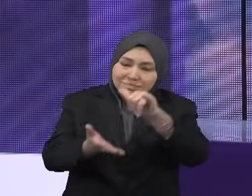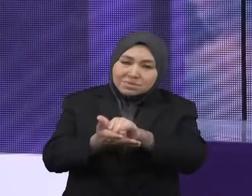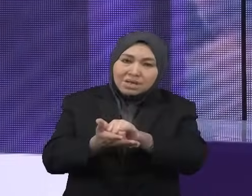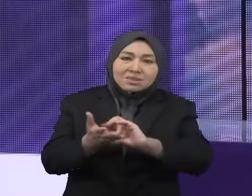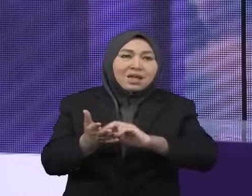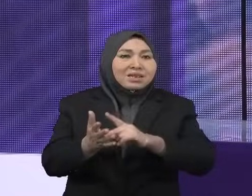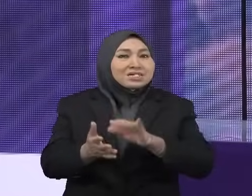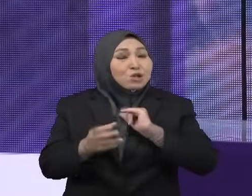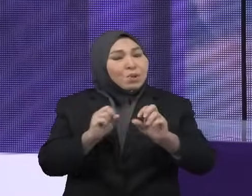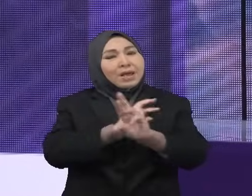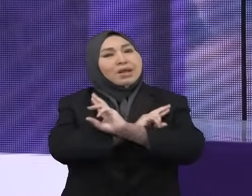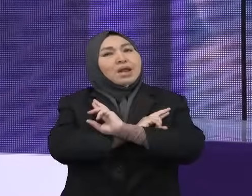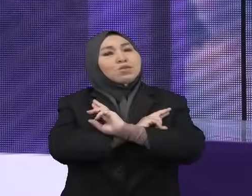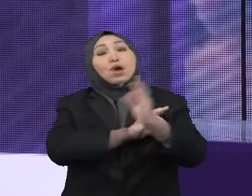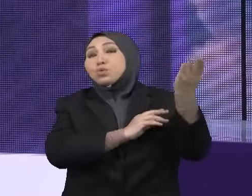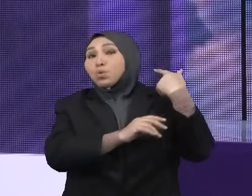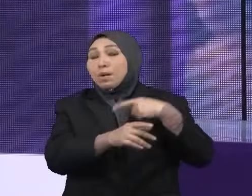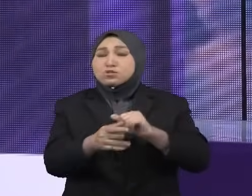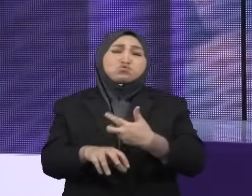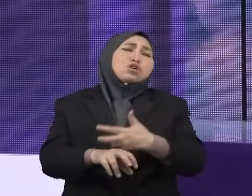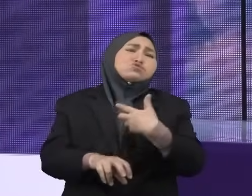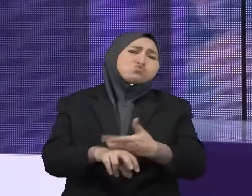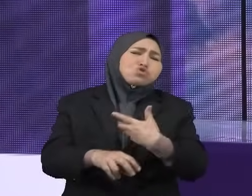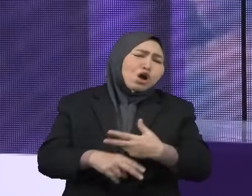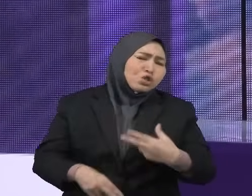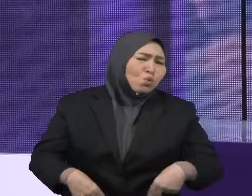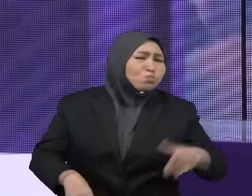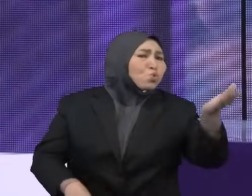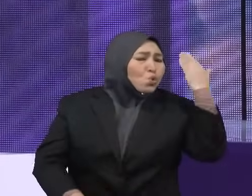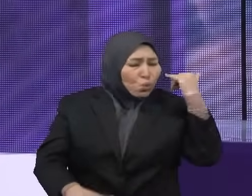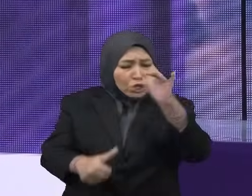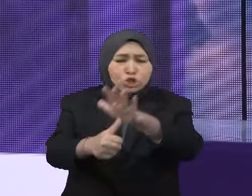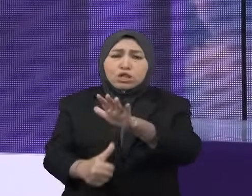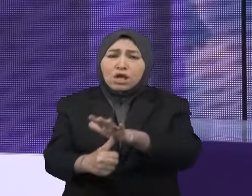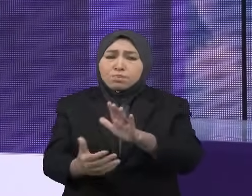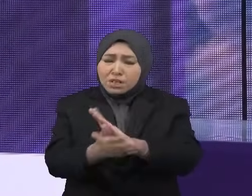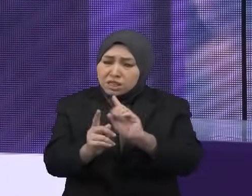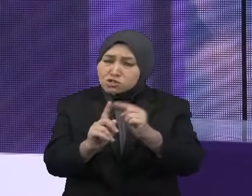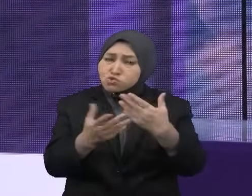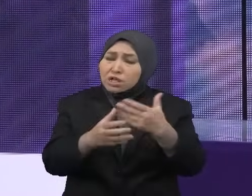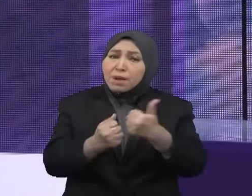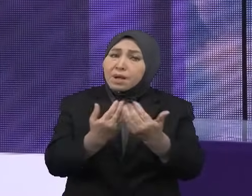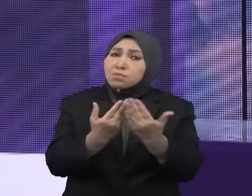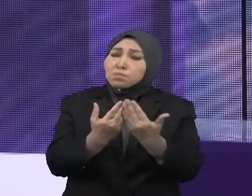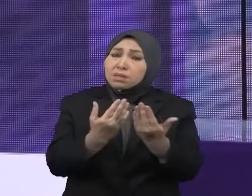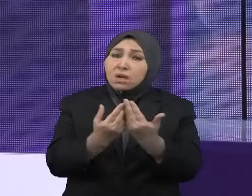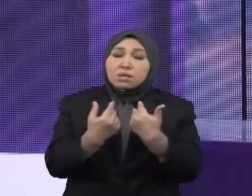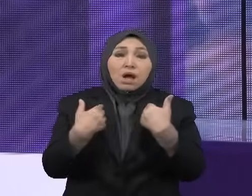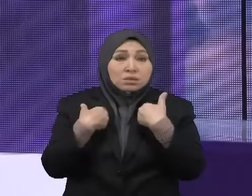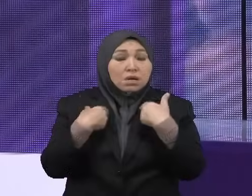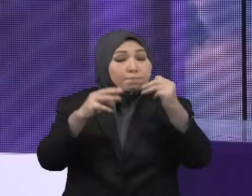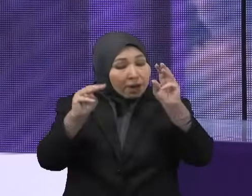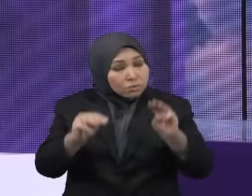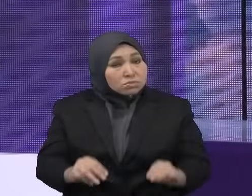tanda saya boleh goyang kaki. Dulu kami dah susah, kami ni dulu ditindas. Jadi bila dah dapat segala kemudahan, ada